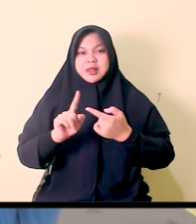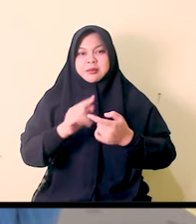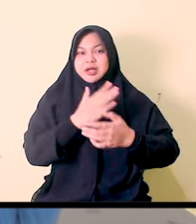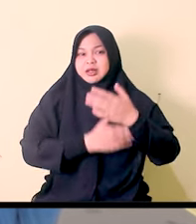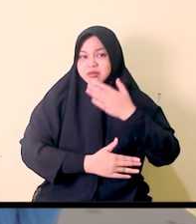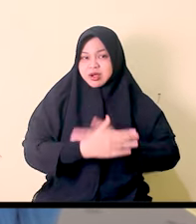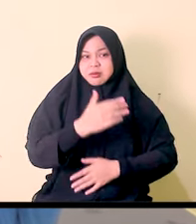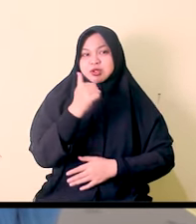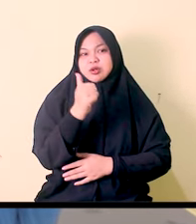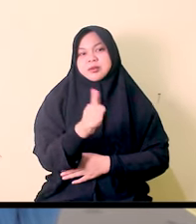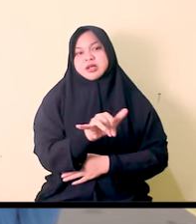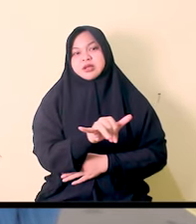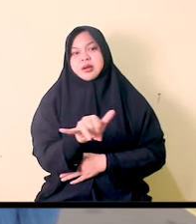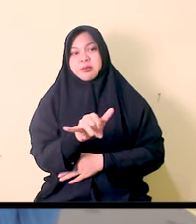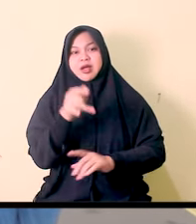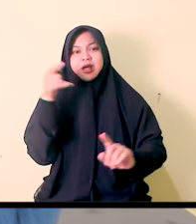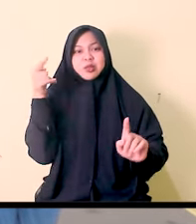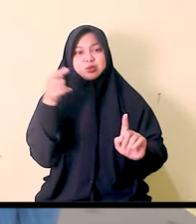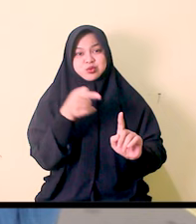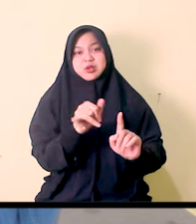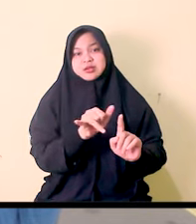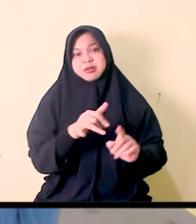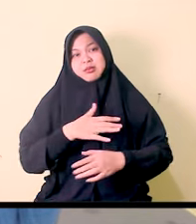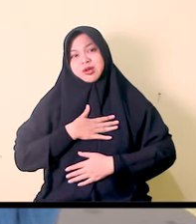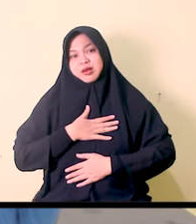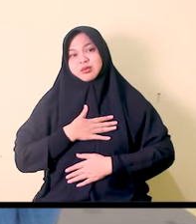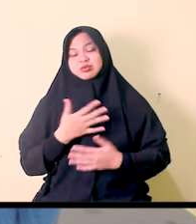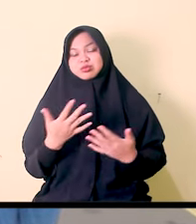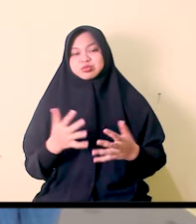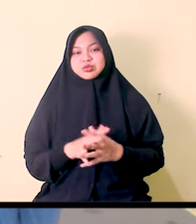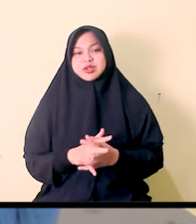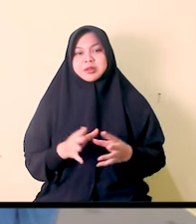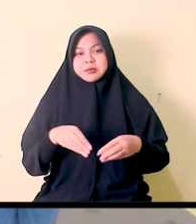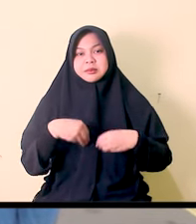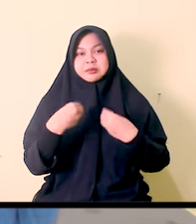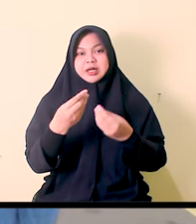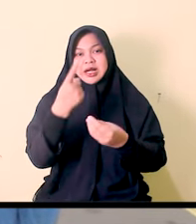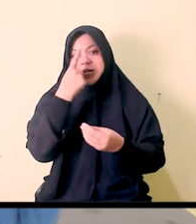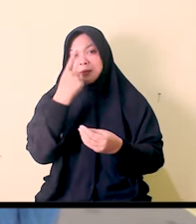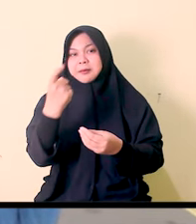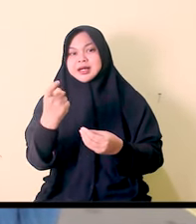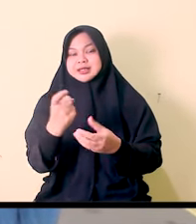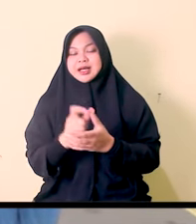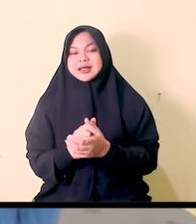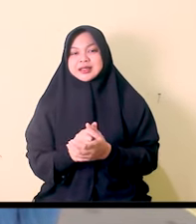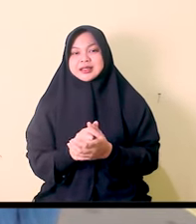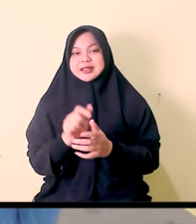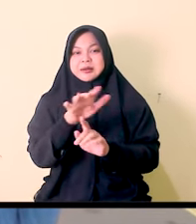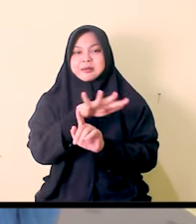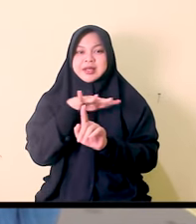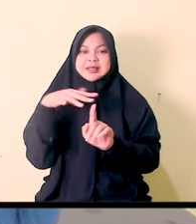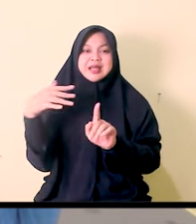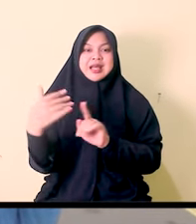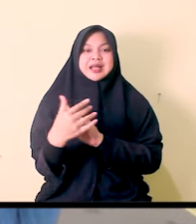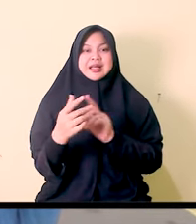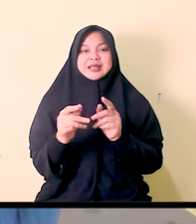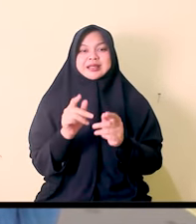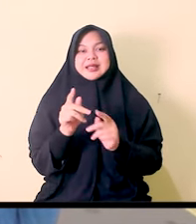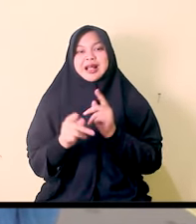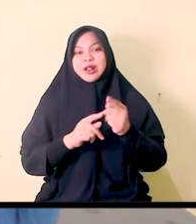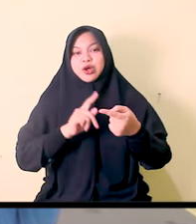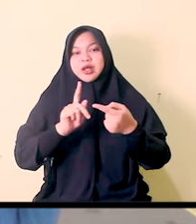fabel juga bisa gitu loh seharusnya begitu Tujuan saya begitu dalam rangka memberikan kepercayaan e kepada